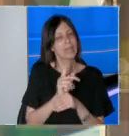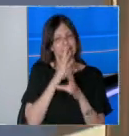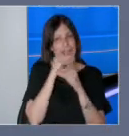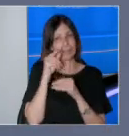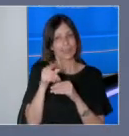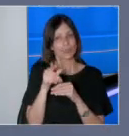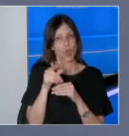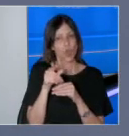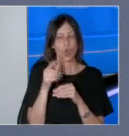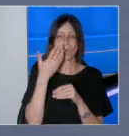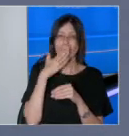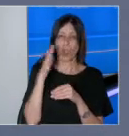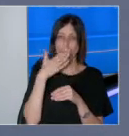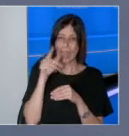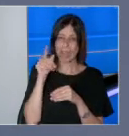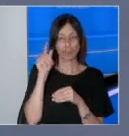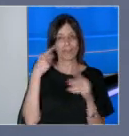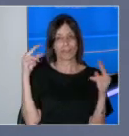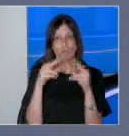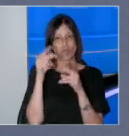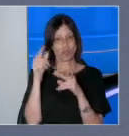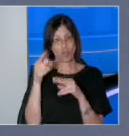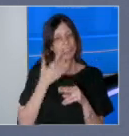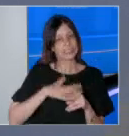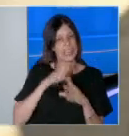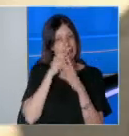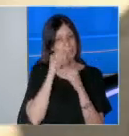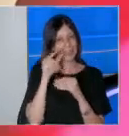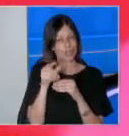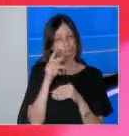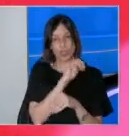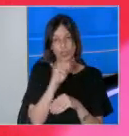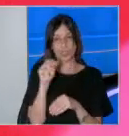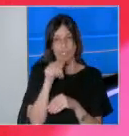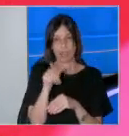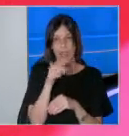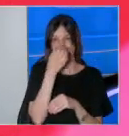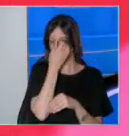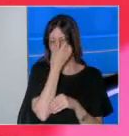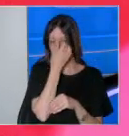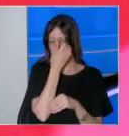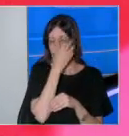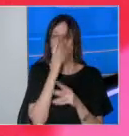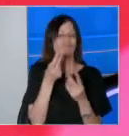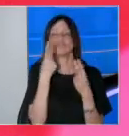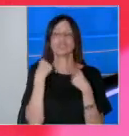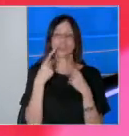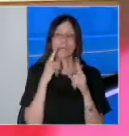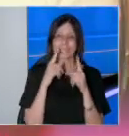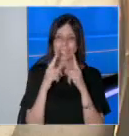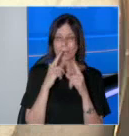איתו בכותל, שם נפגוש אותו ונרצה לדבר איתו על העניינים הללו. אם נחזור למסע